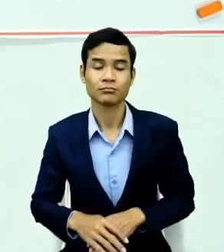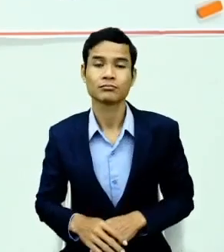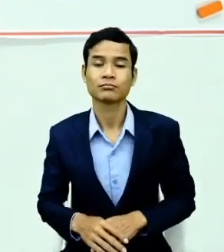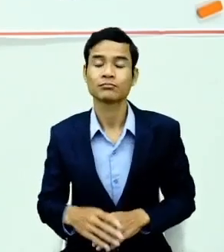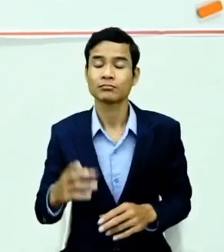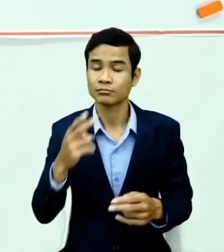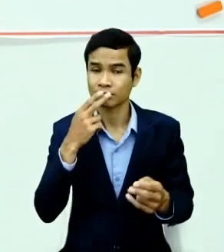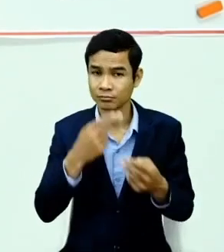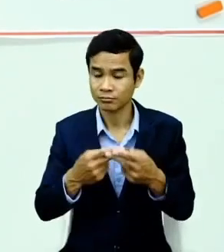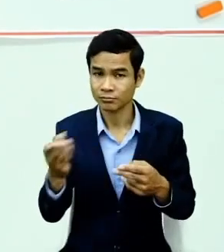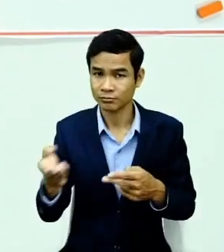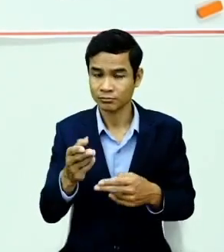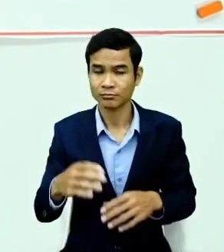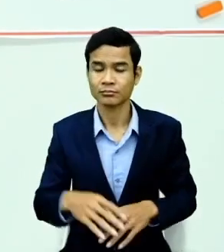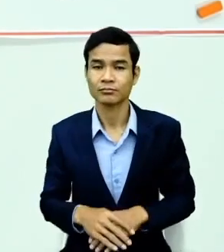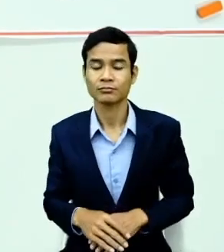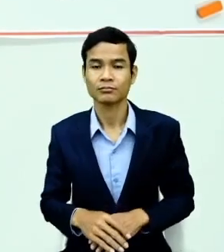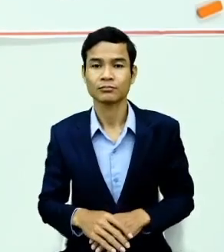ta chlái cơ nè